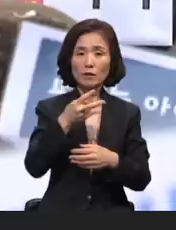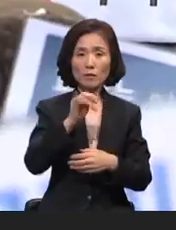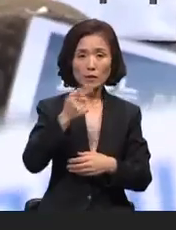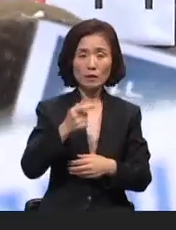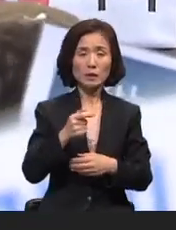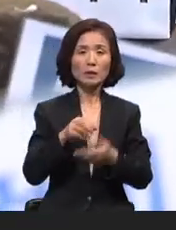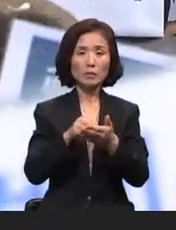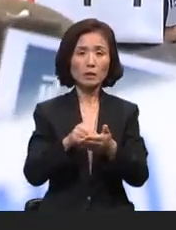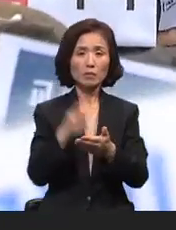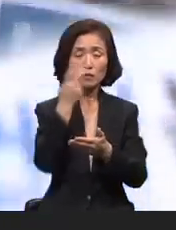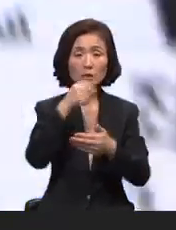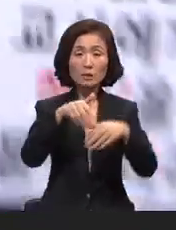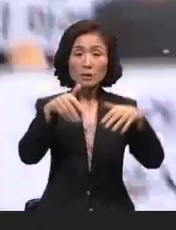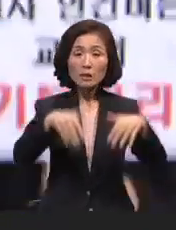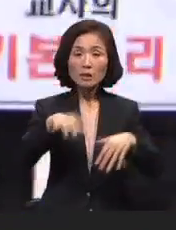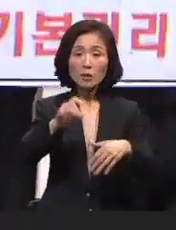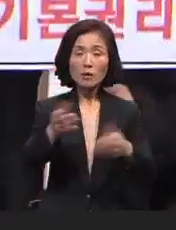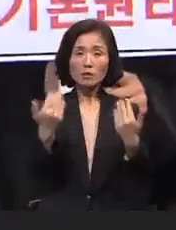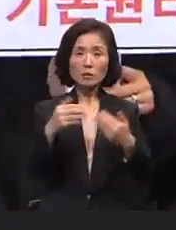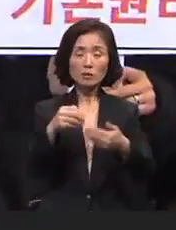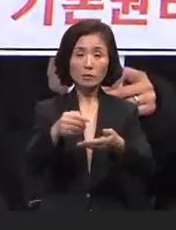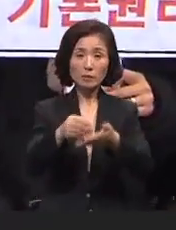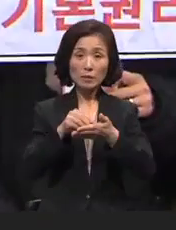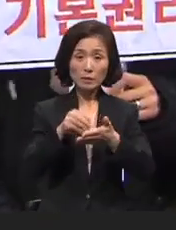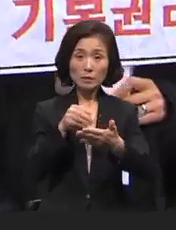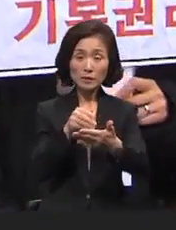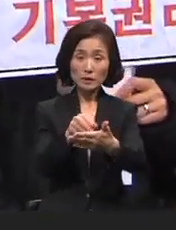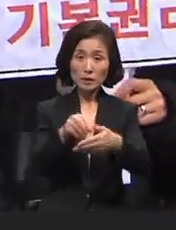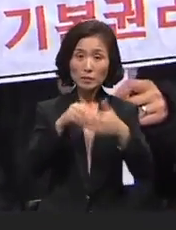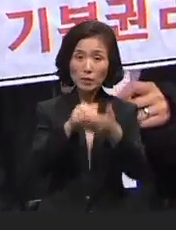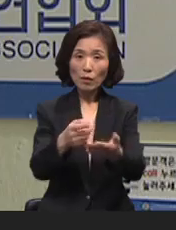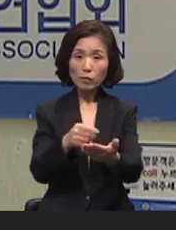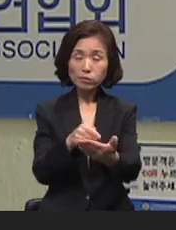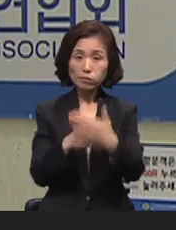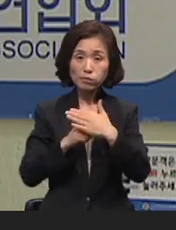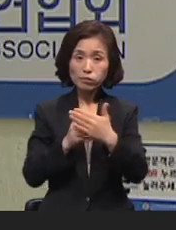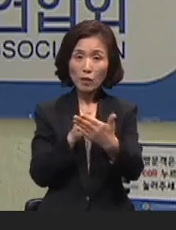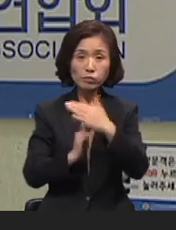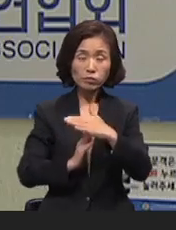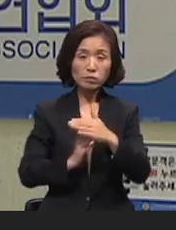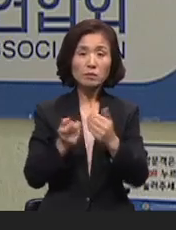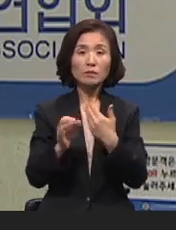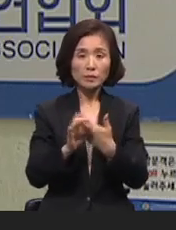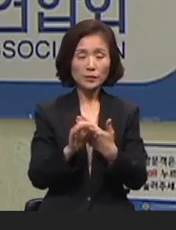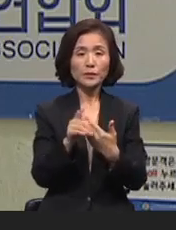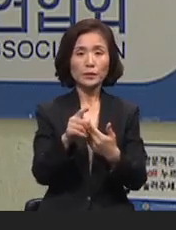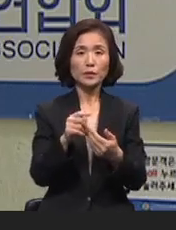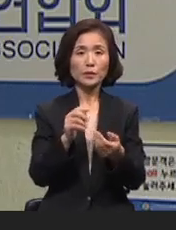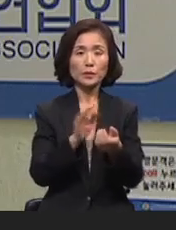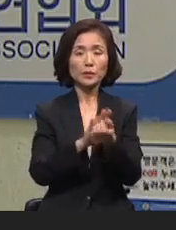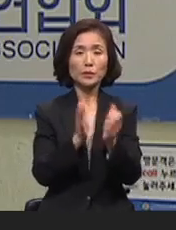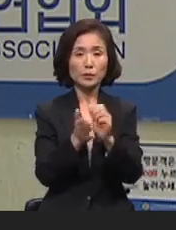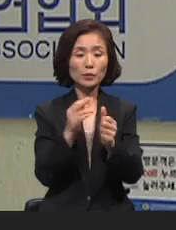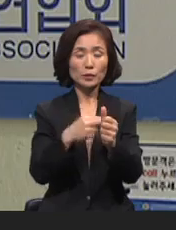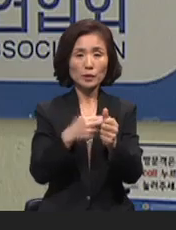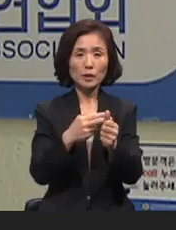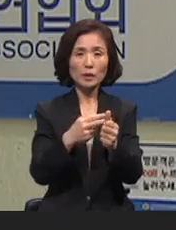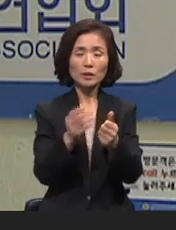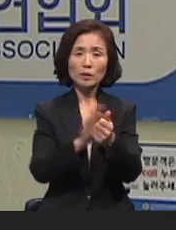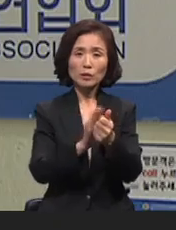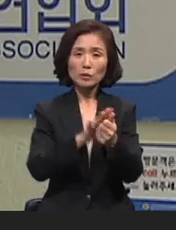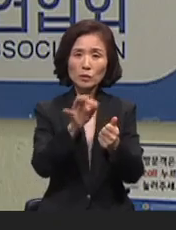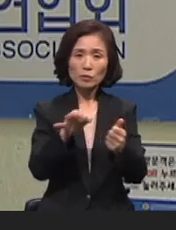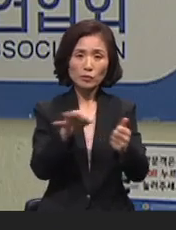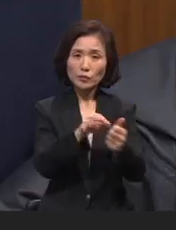입학관리 시스템 처음학교로에 참여하지 않는 사립유치원에 교사 처우 개선비를 지급하지 않기로 해 한유총 관계자들과 갈등을